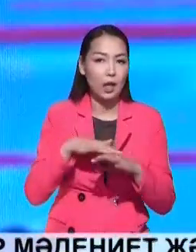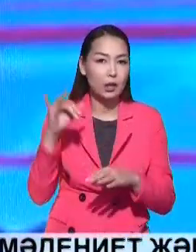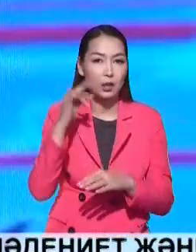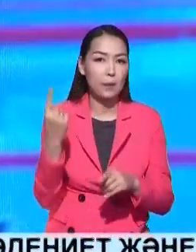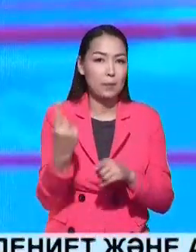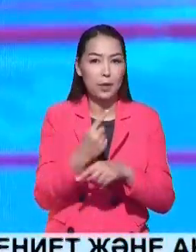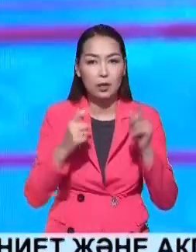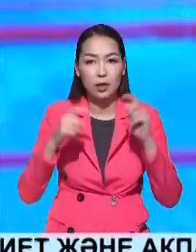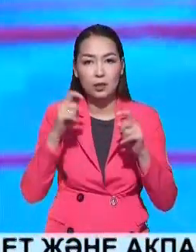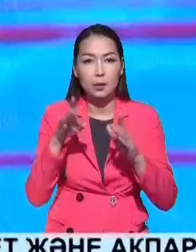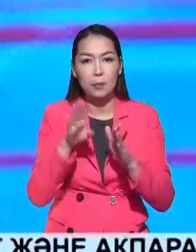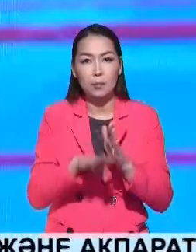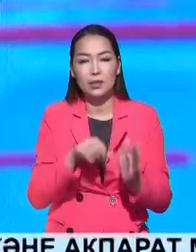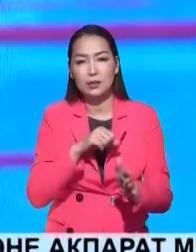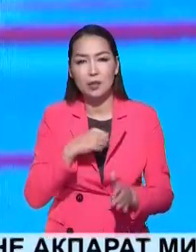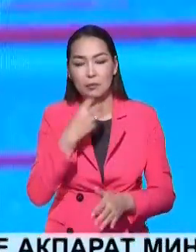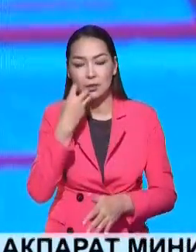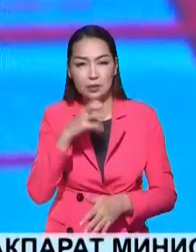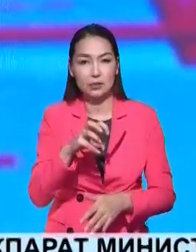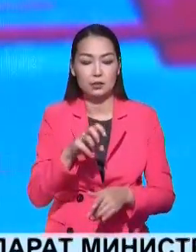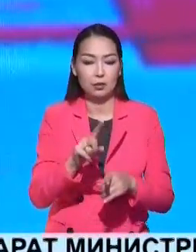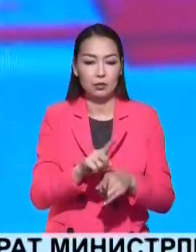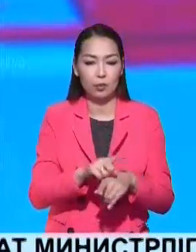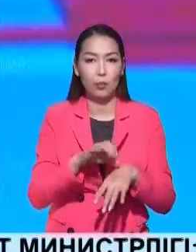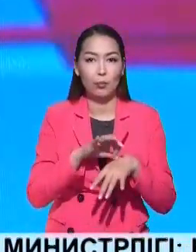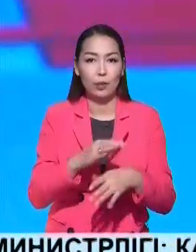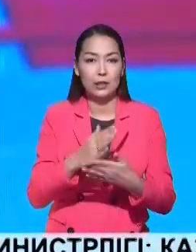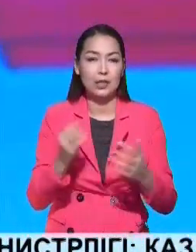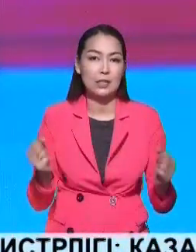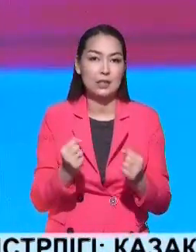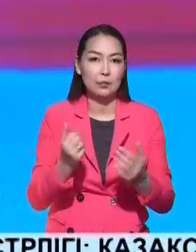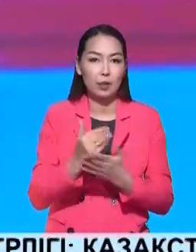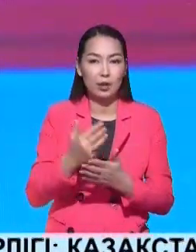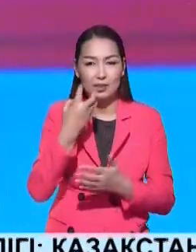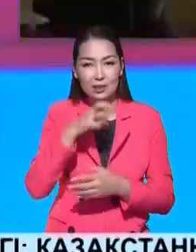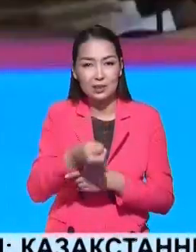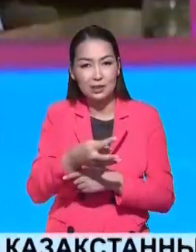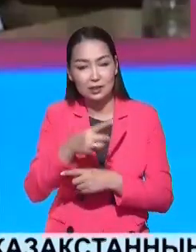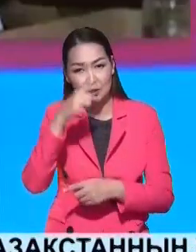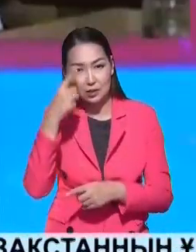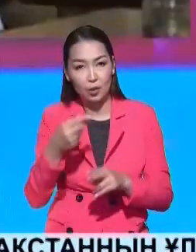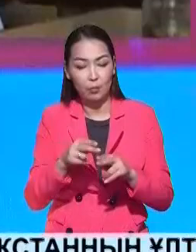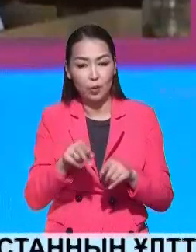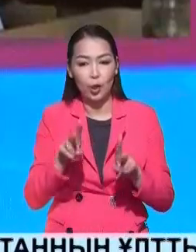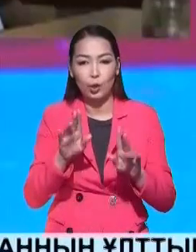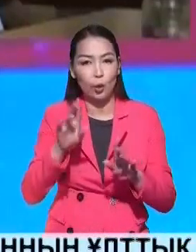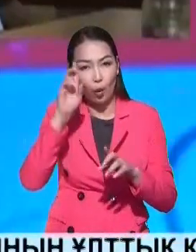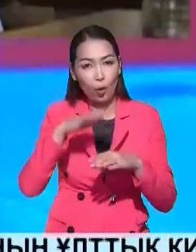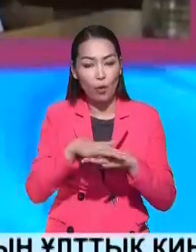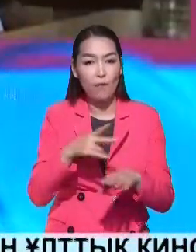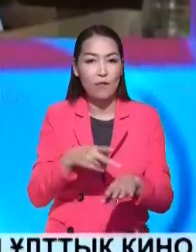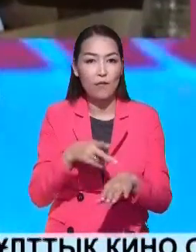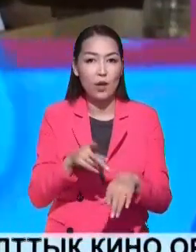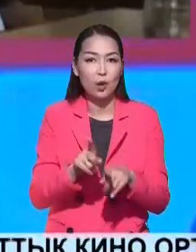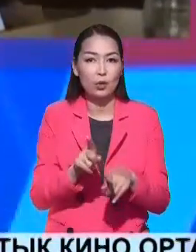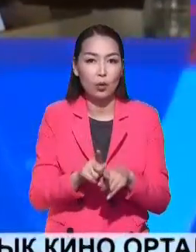жауын шашынсыз ең ыстық қысты өткізді. Күннің суынан зардап шеккен бұл ел ғана емес, Филиппиндегі